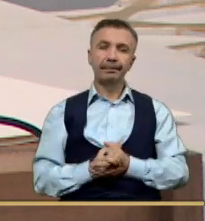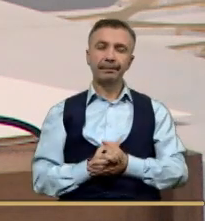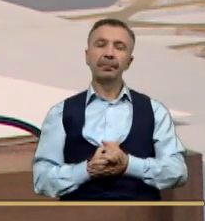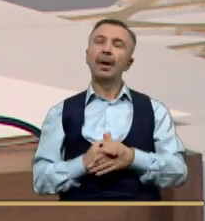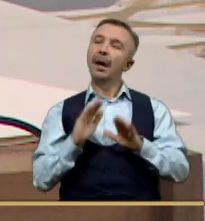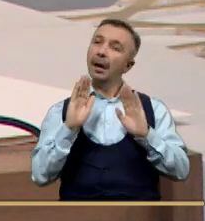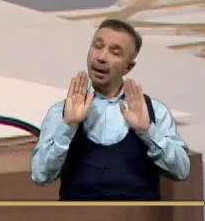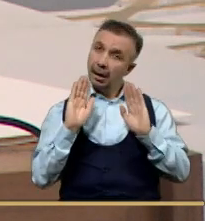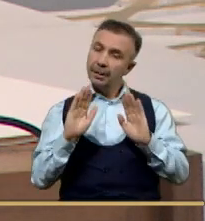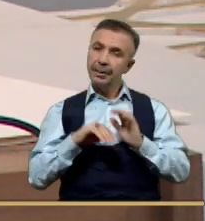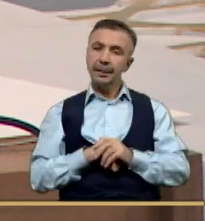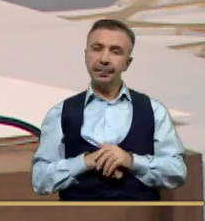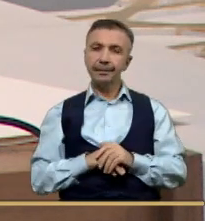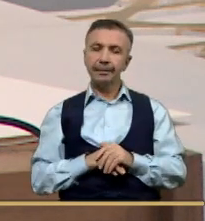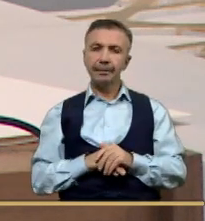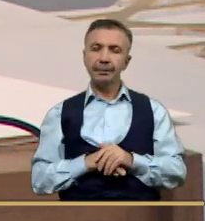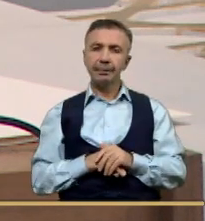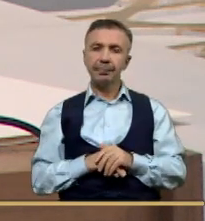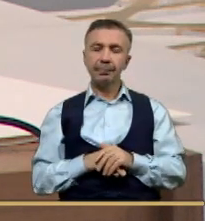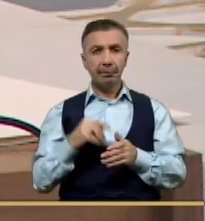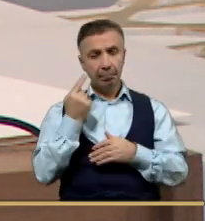Ancak gelin görün ki